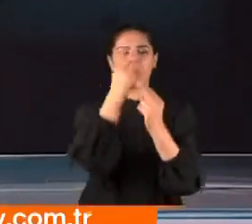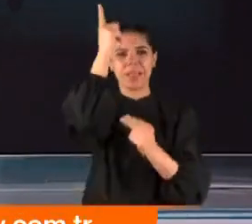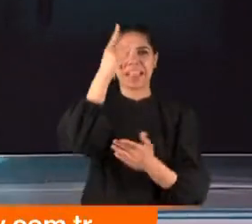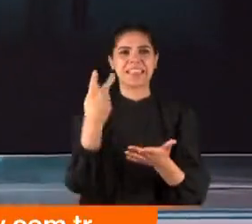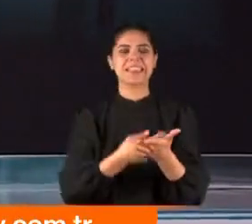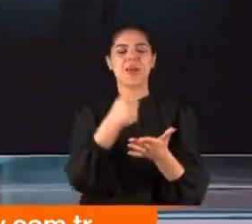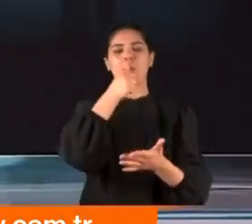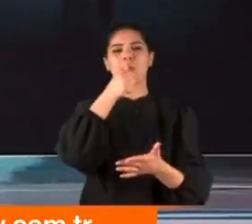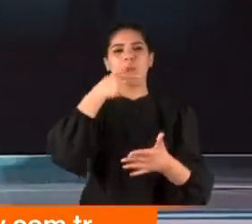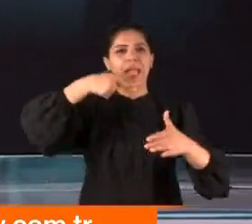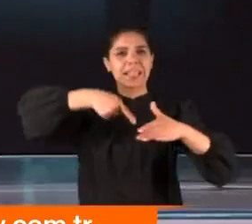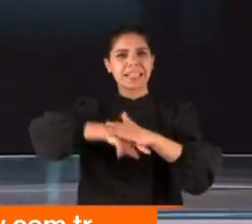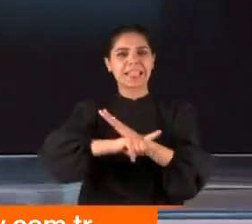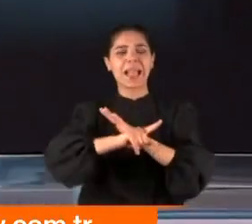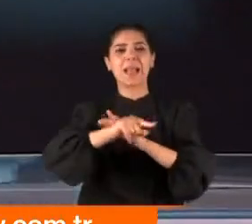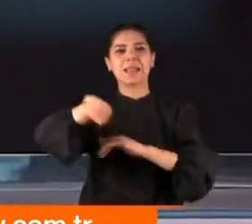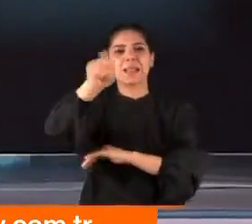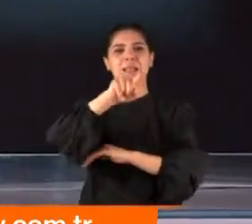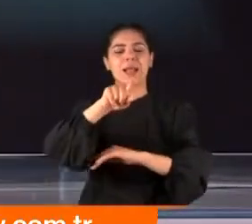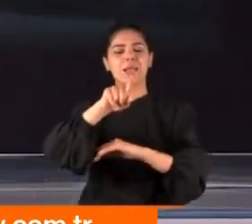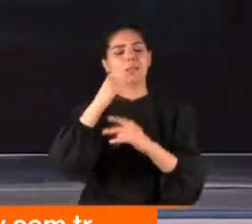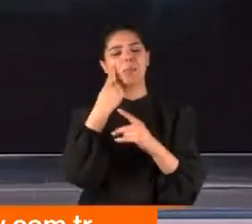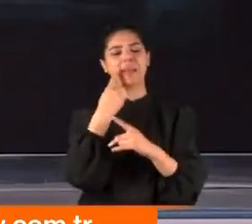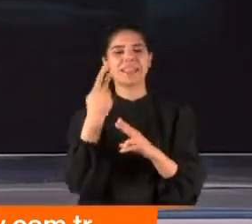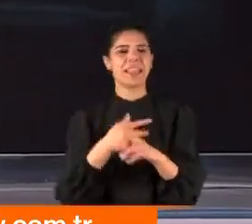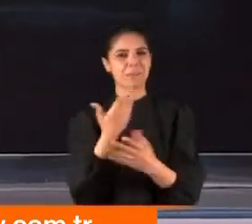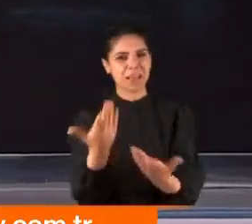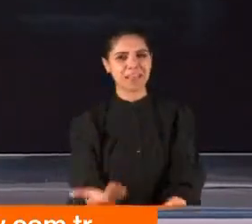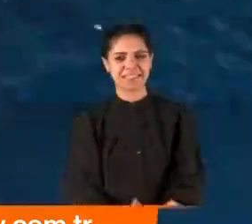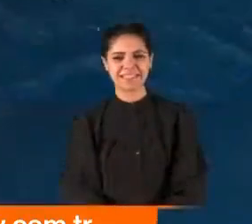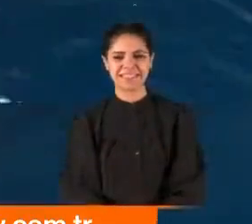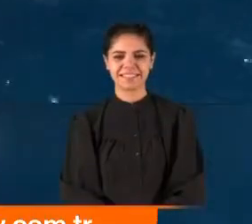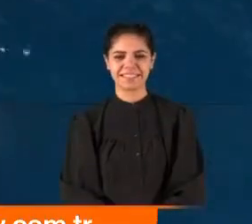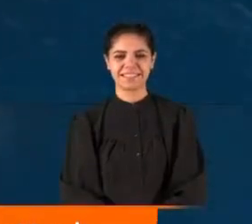camdan denizaltısı su altı dünyasına eşsiz bir pencere açıyor.